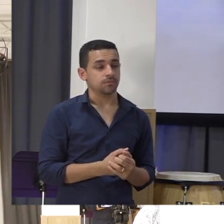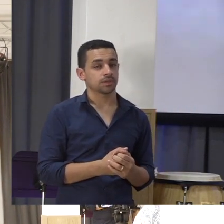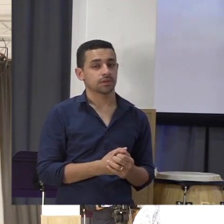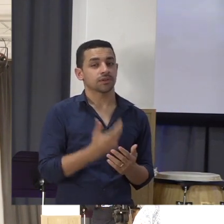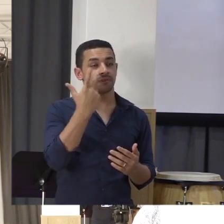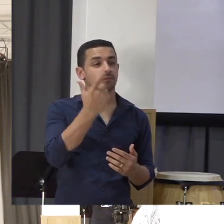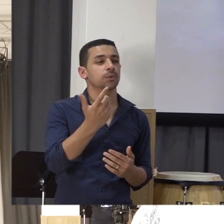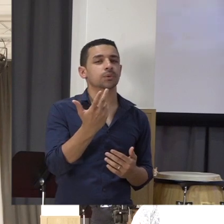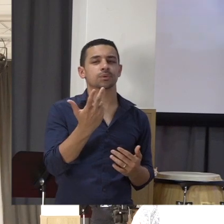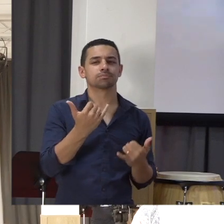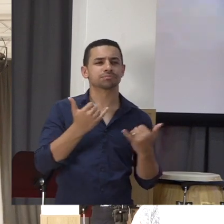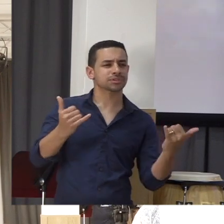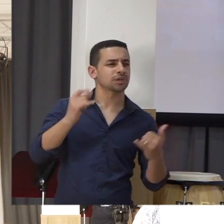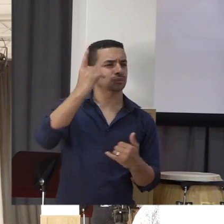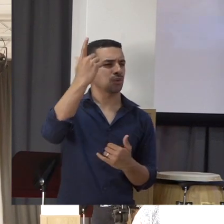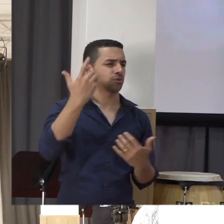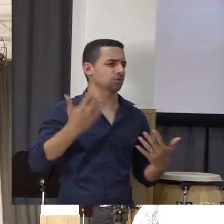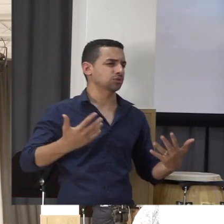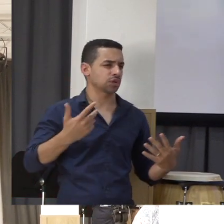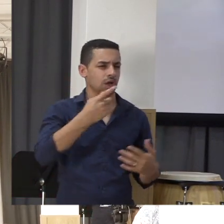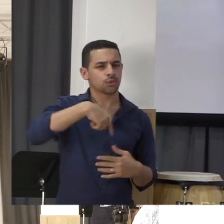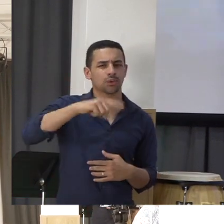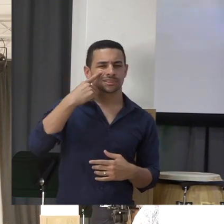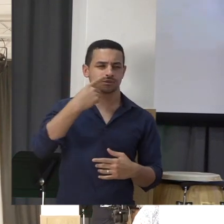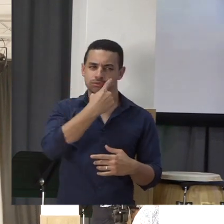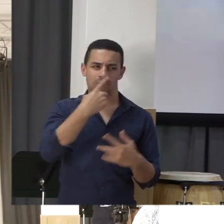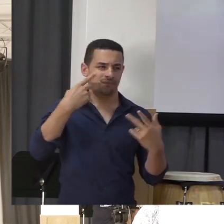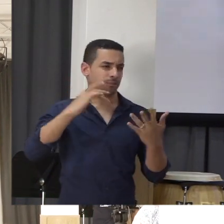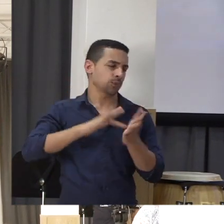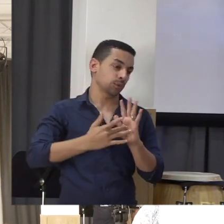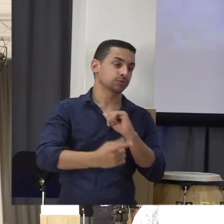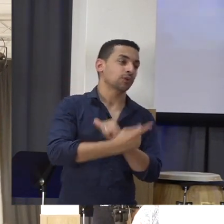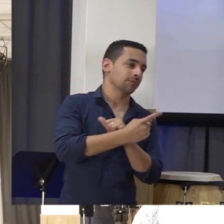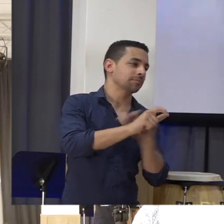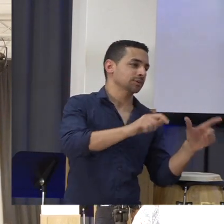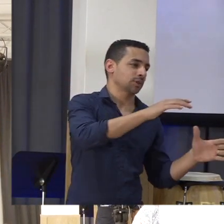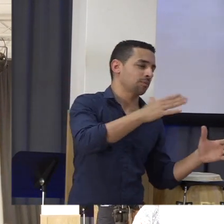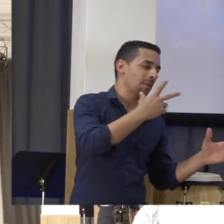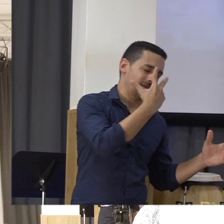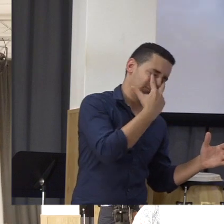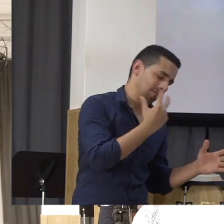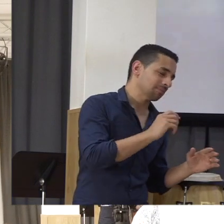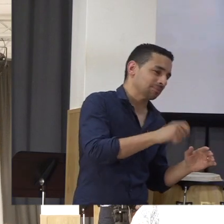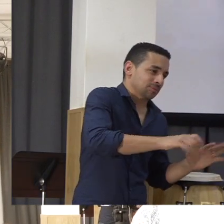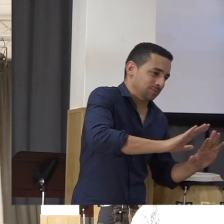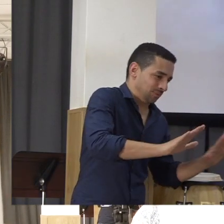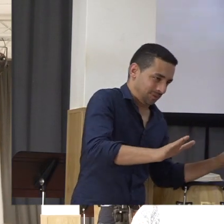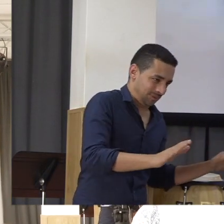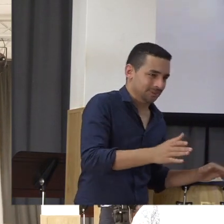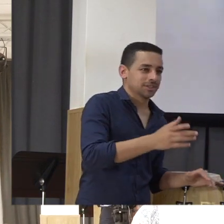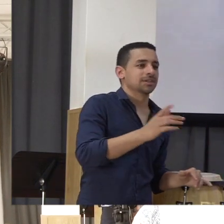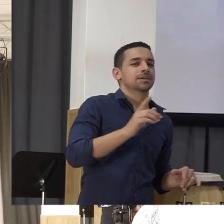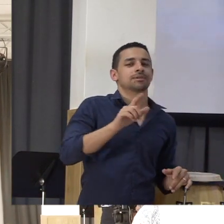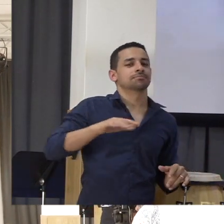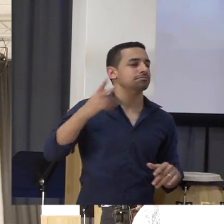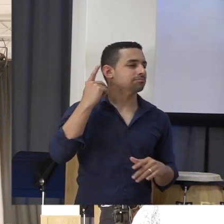On a vu ce que la puissance de Dieu a opéré. Nous avons les yeux fermés. Tout le monde, à part ceux qui ne peuvent pas fermer les yeux, bien sûr. Nous avons les yeux fermés, nous